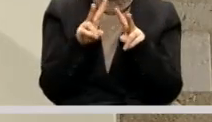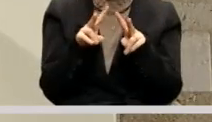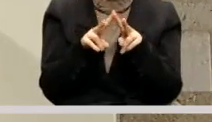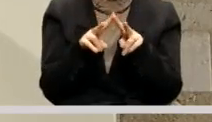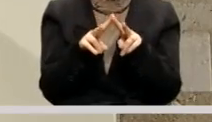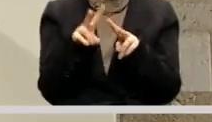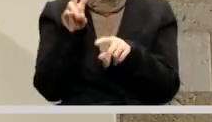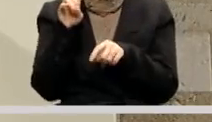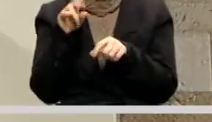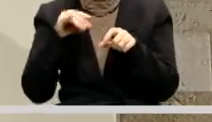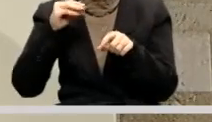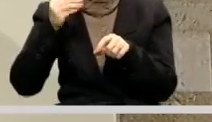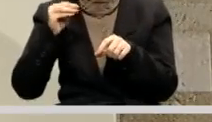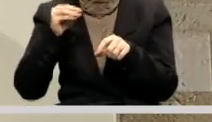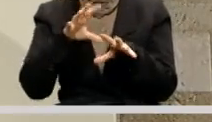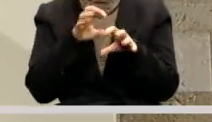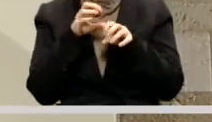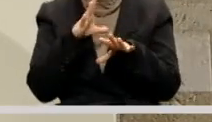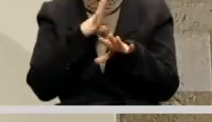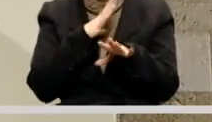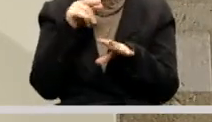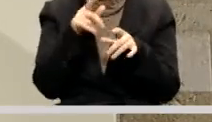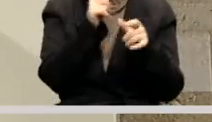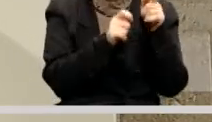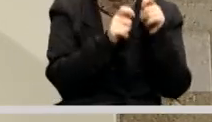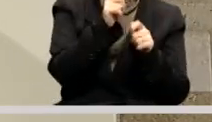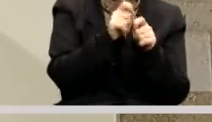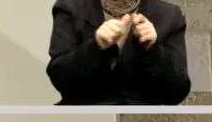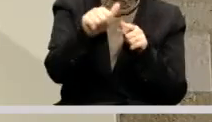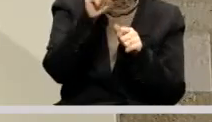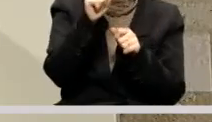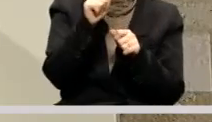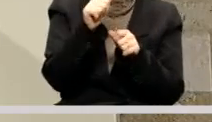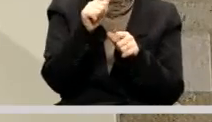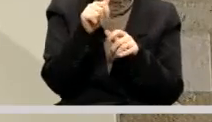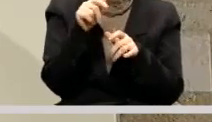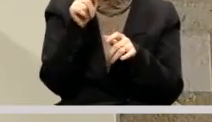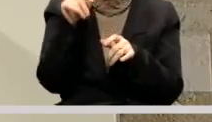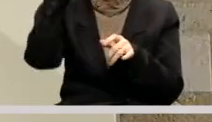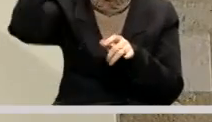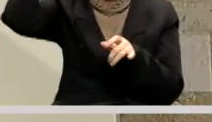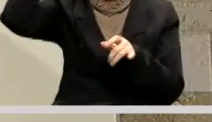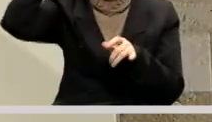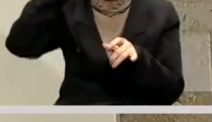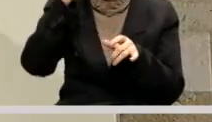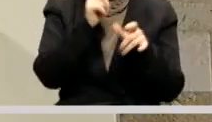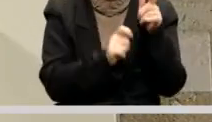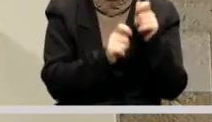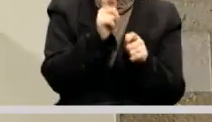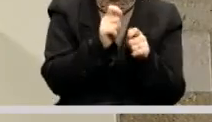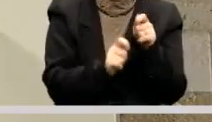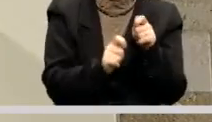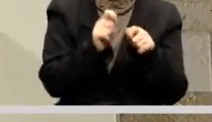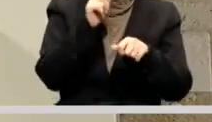etkisi var sütün. Aynı zamanda bu sütü tüketirken inekten sağıldığı vakti bile önemli.